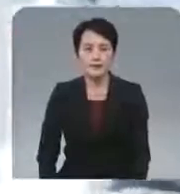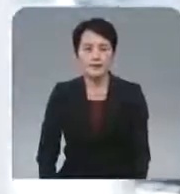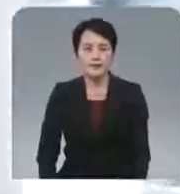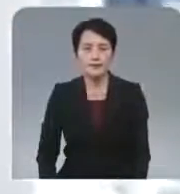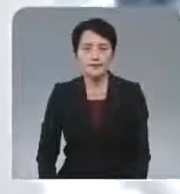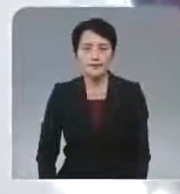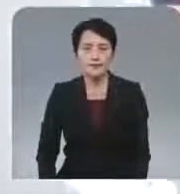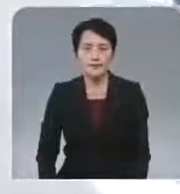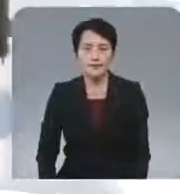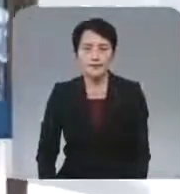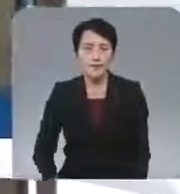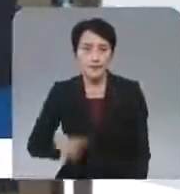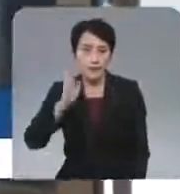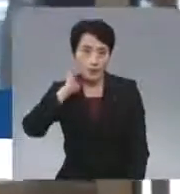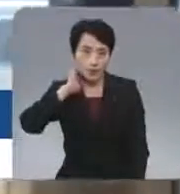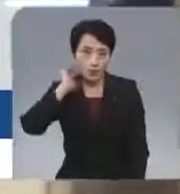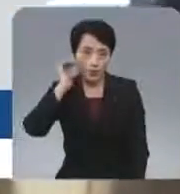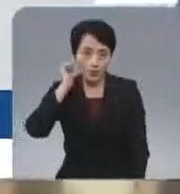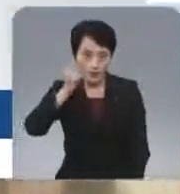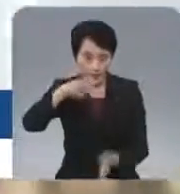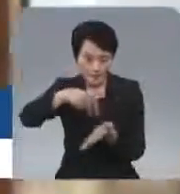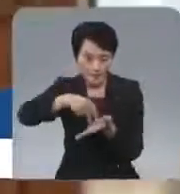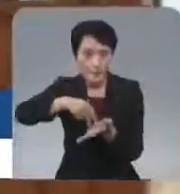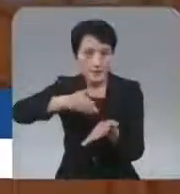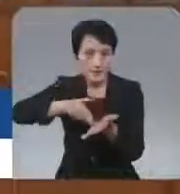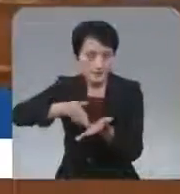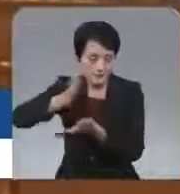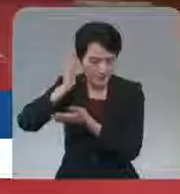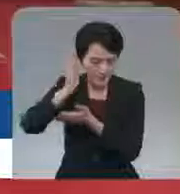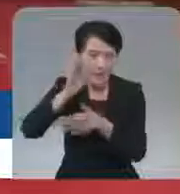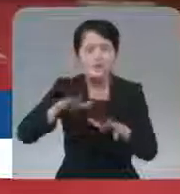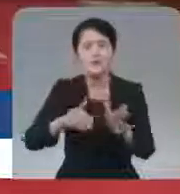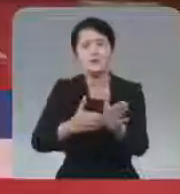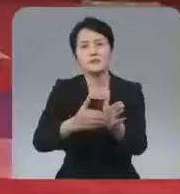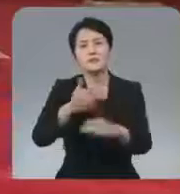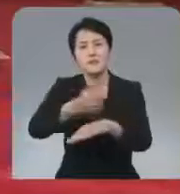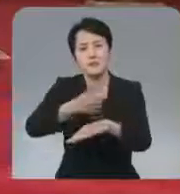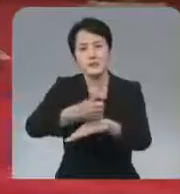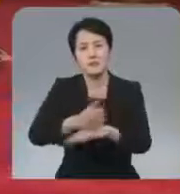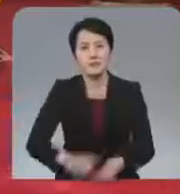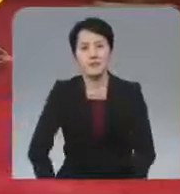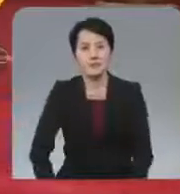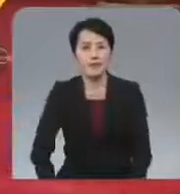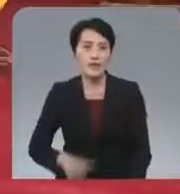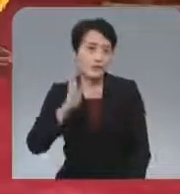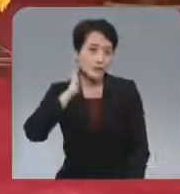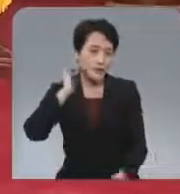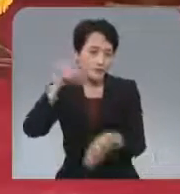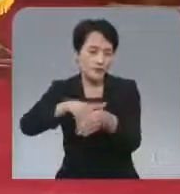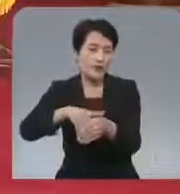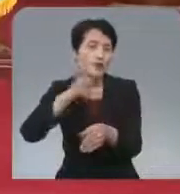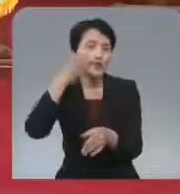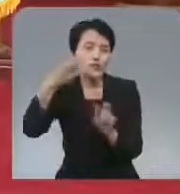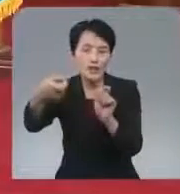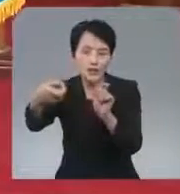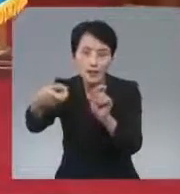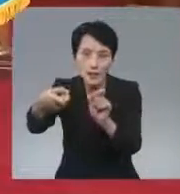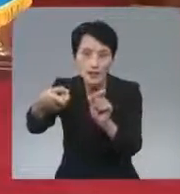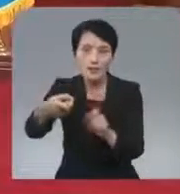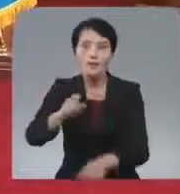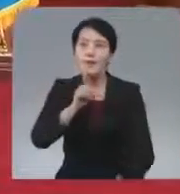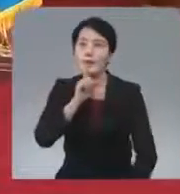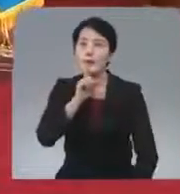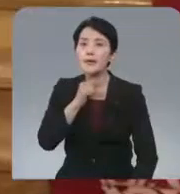韩国总统文在寅在新年致辞中表示，希望今年的总统选举成为希望和团结的一届选